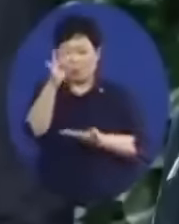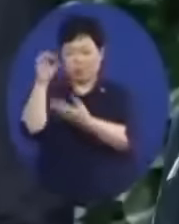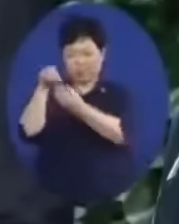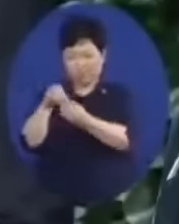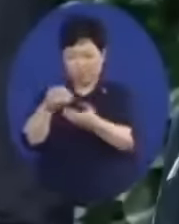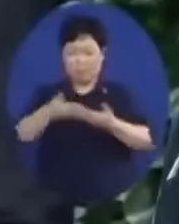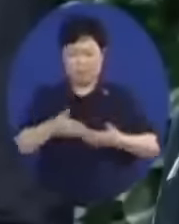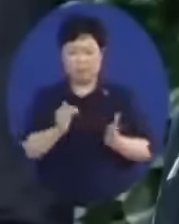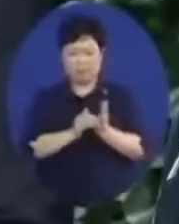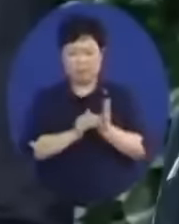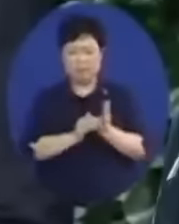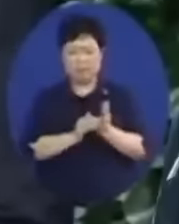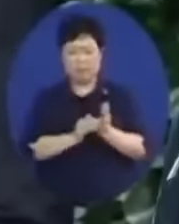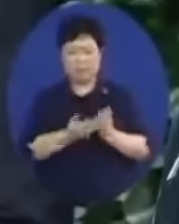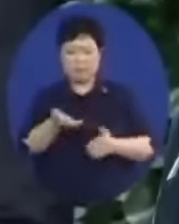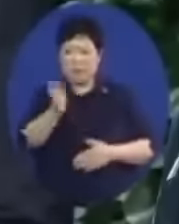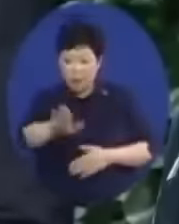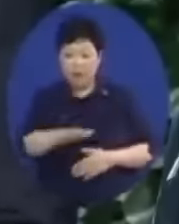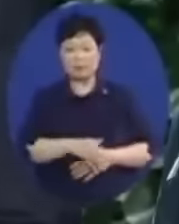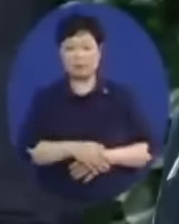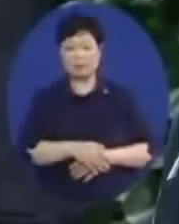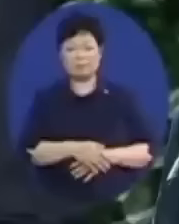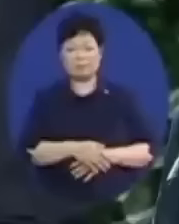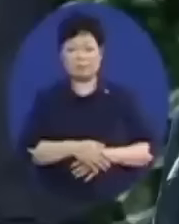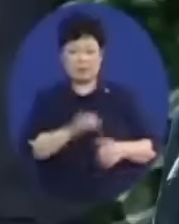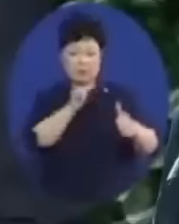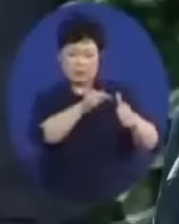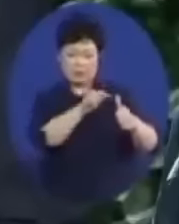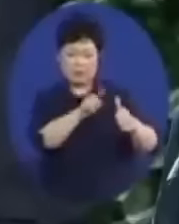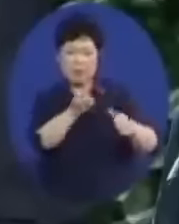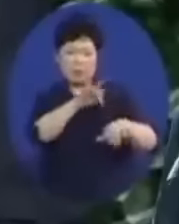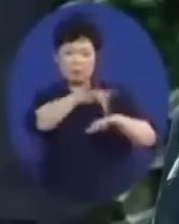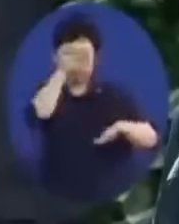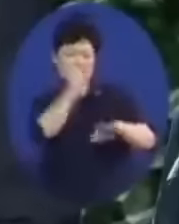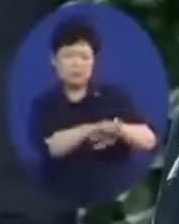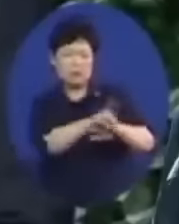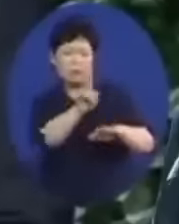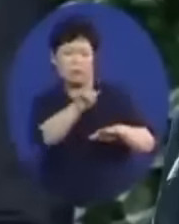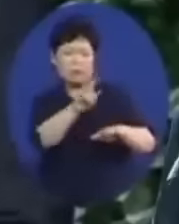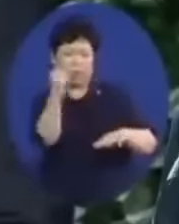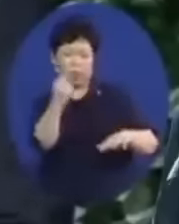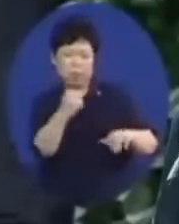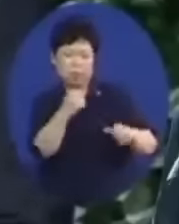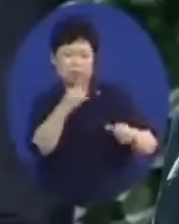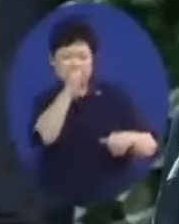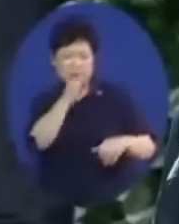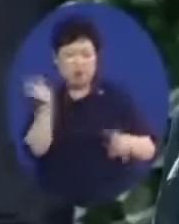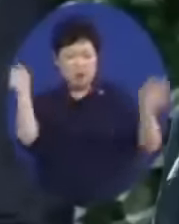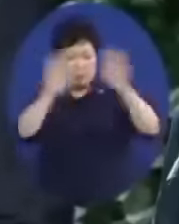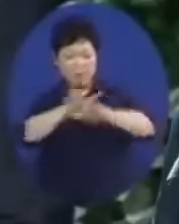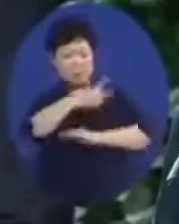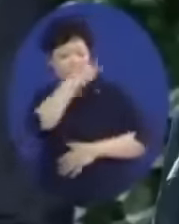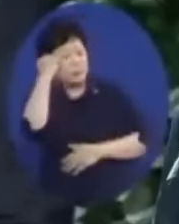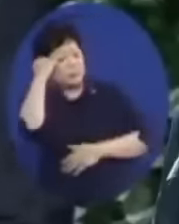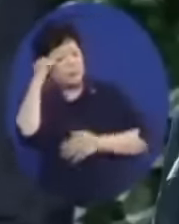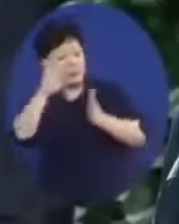상속받았습니다. 그런데 이 애에게는 습관이 붙었어요. 밤에는 잘